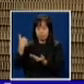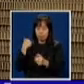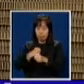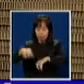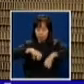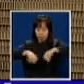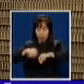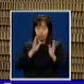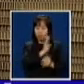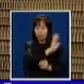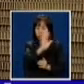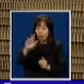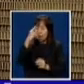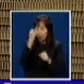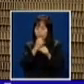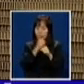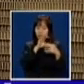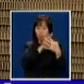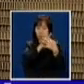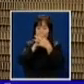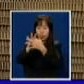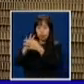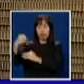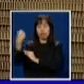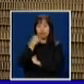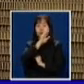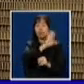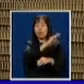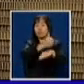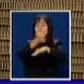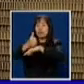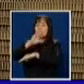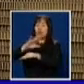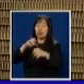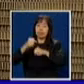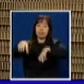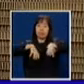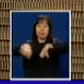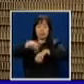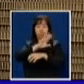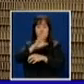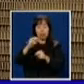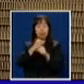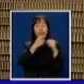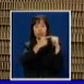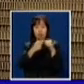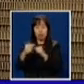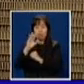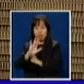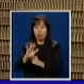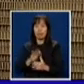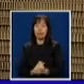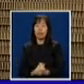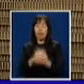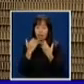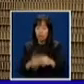างหน่วยงานที่เกี่ยวข้องและคณะกรรมการต่างๆที่มีอำนาจหน้าที่นะครับจะได้ดำเนินการงานทางด้านนี้อย่างต่อเนื่องต่อไปครับประเ